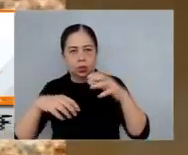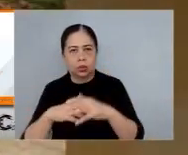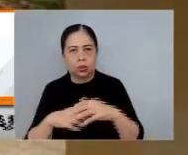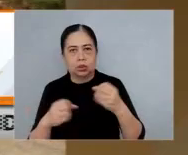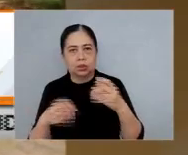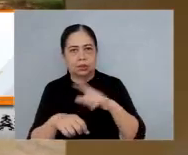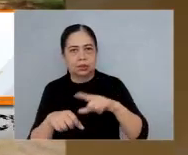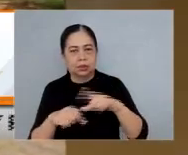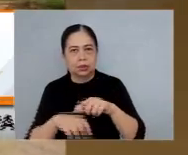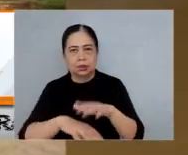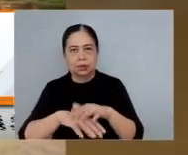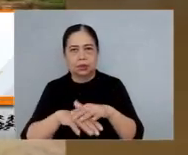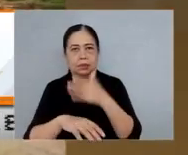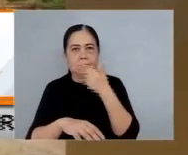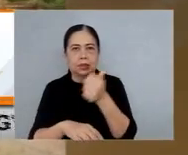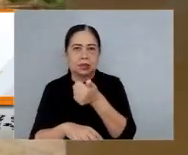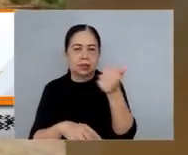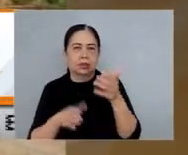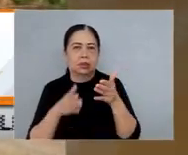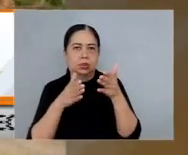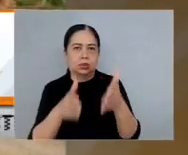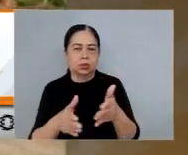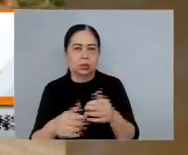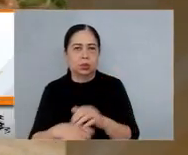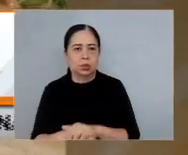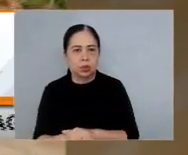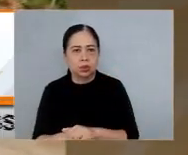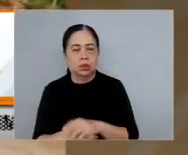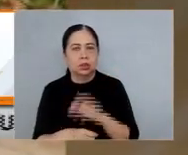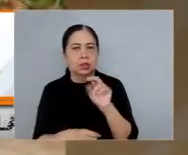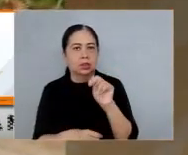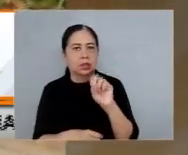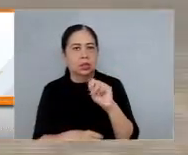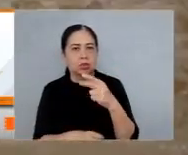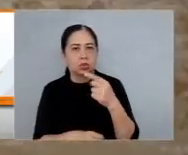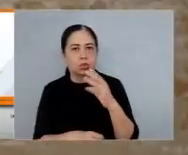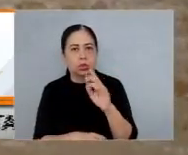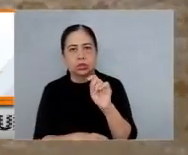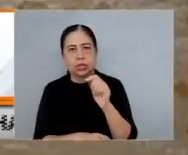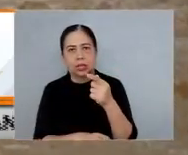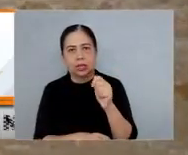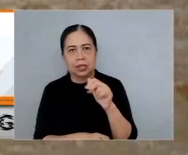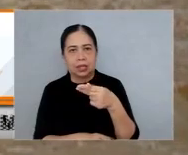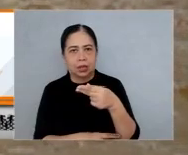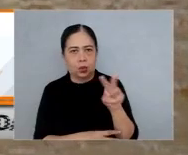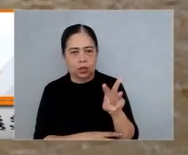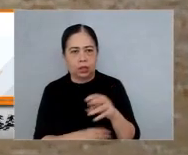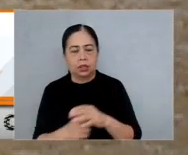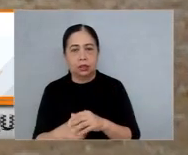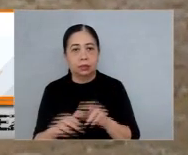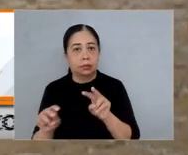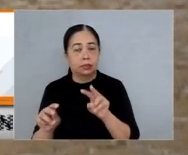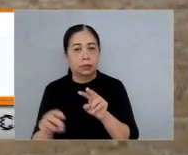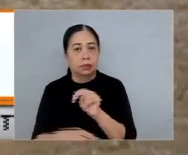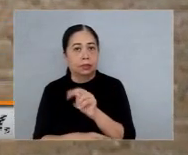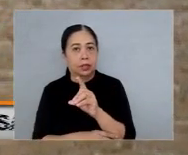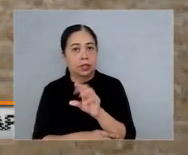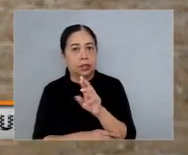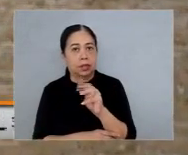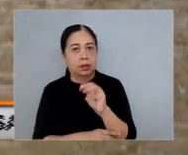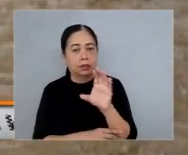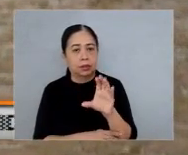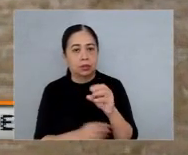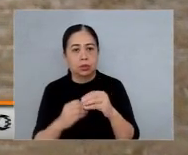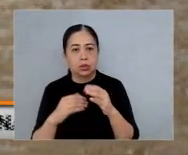motorista na dumaan muna sa cang tunnel o di kaya sa nasugbo tagaytay highway sa latest monitoring ng ndrrmc higit